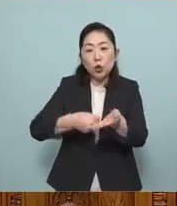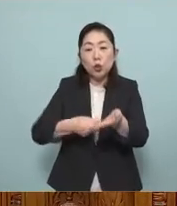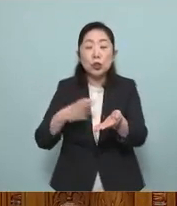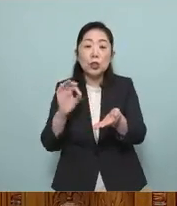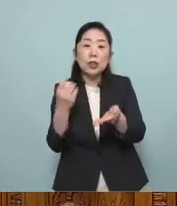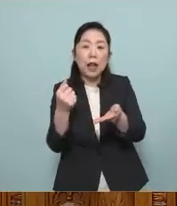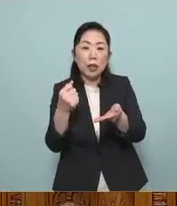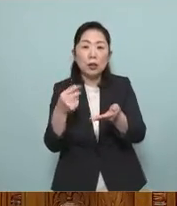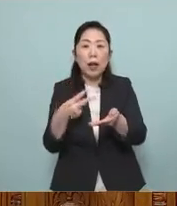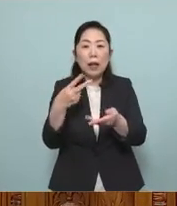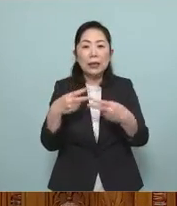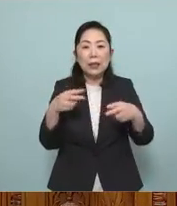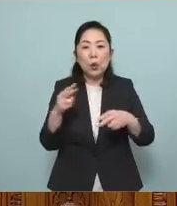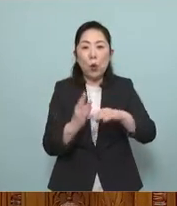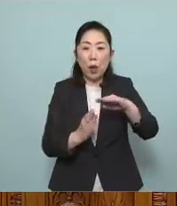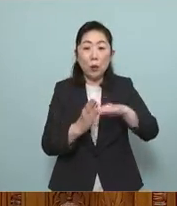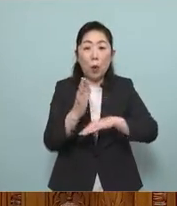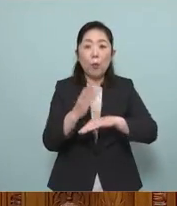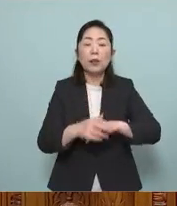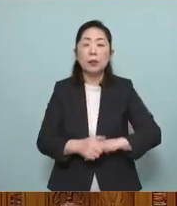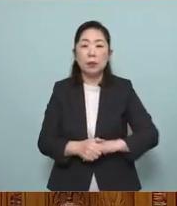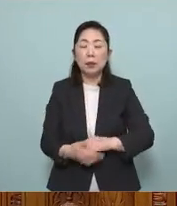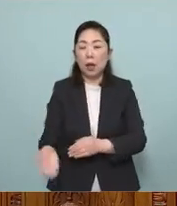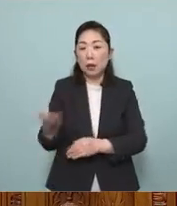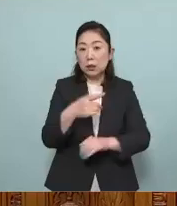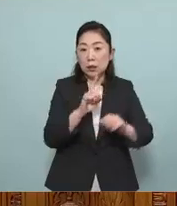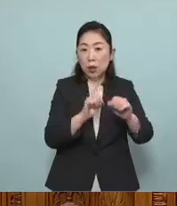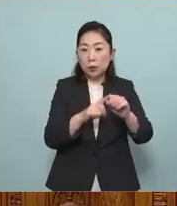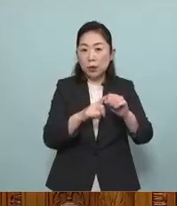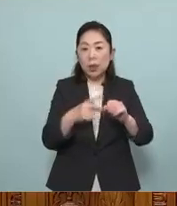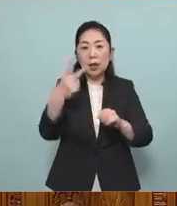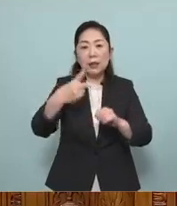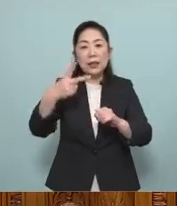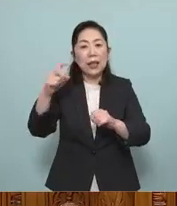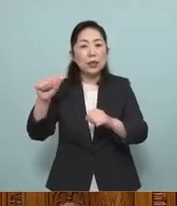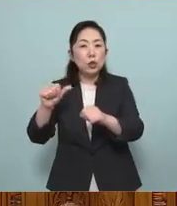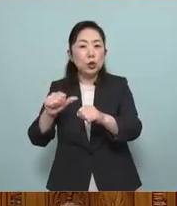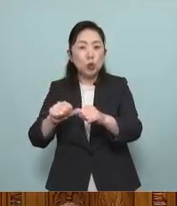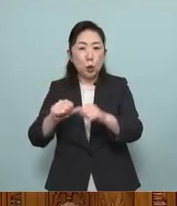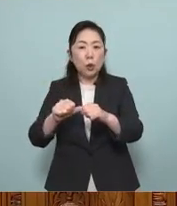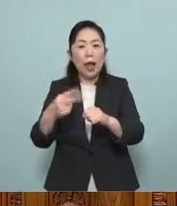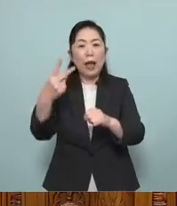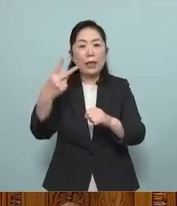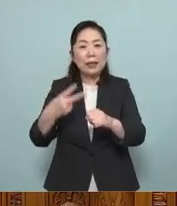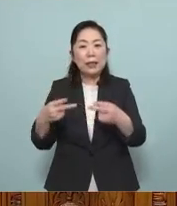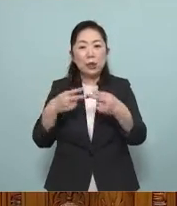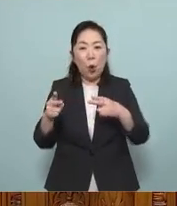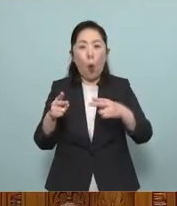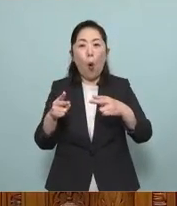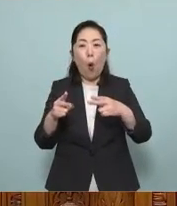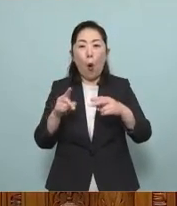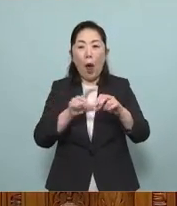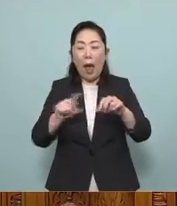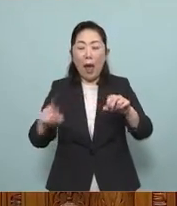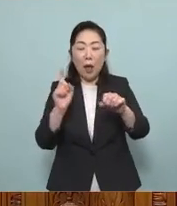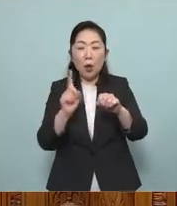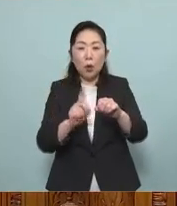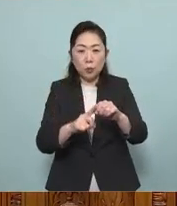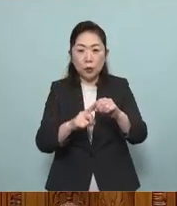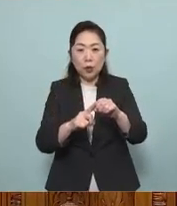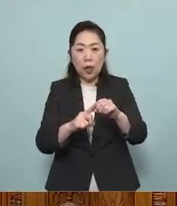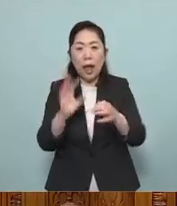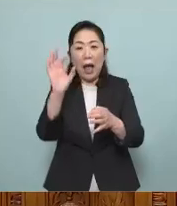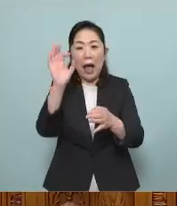兆円を突破しました。次の目標である2025年2兆円突破に向け、輸出品目別